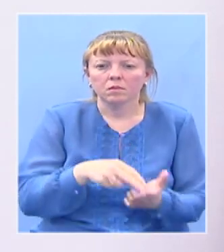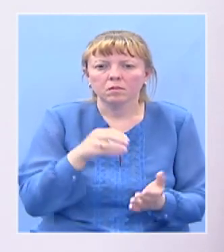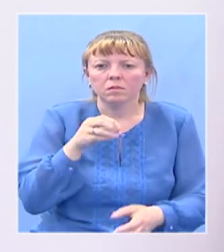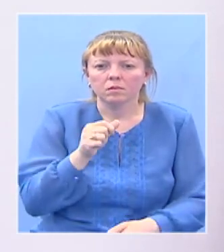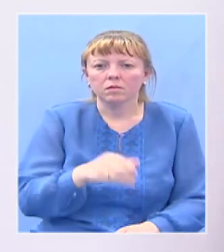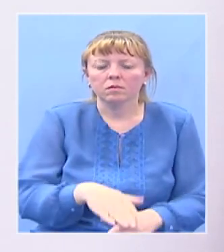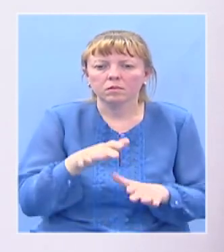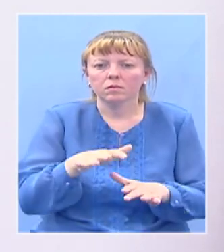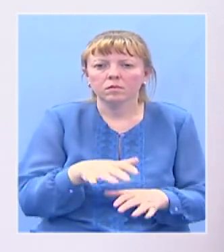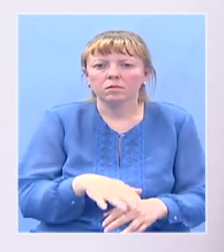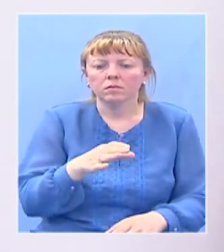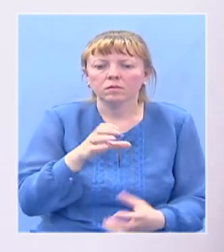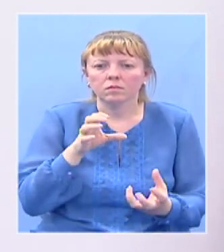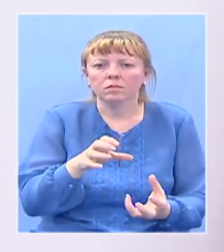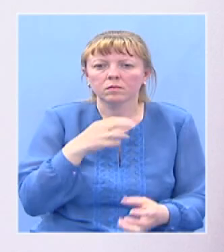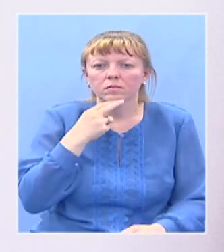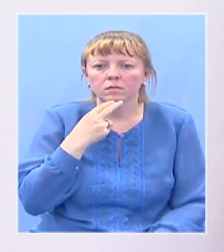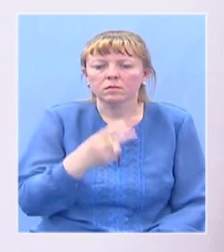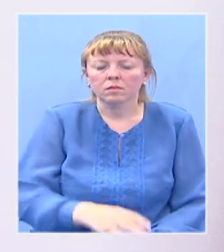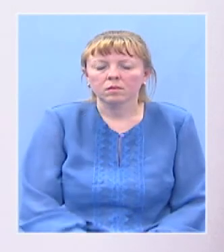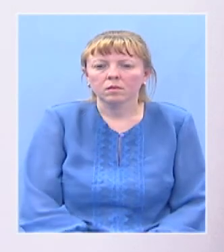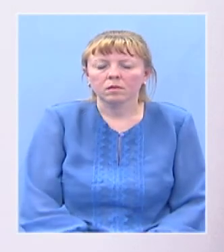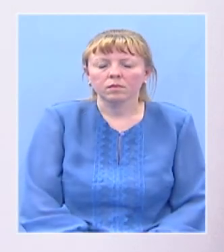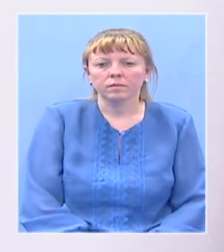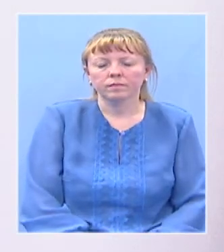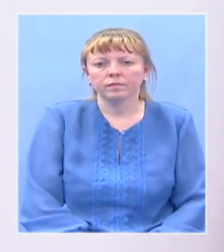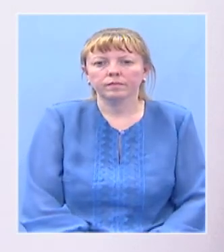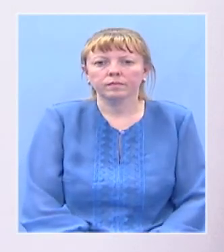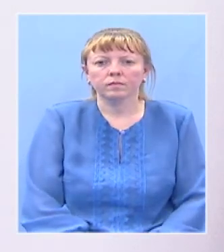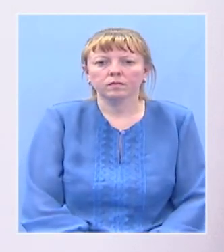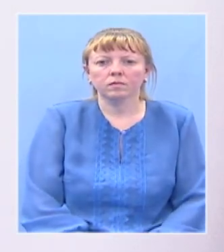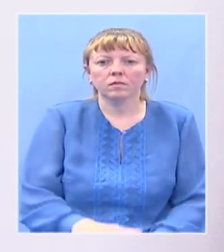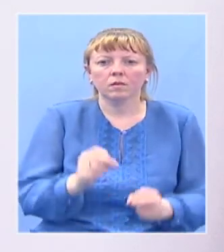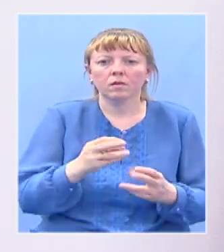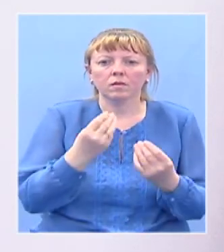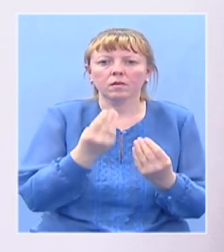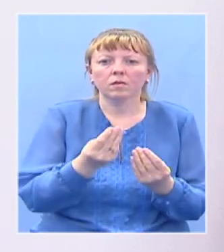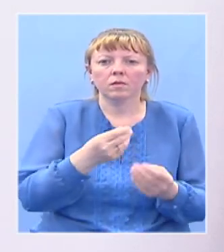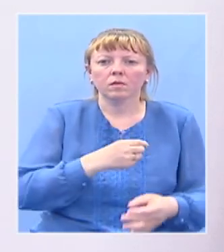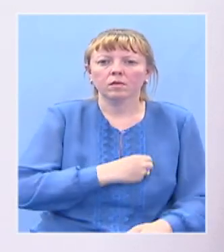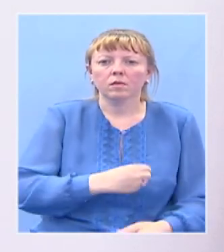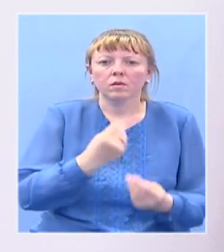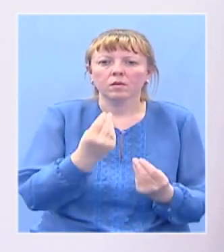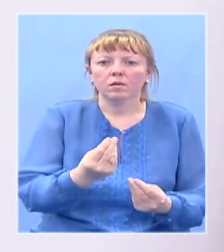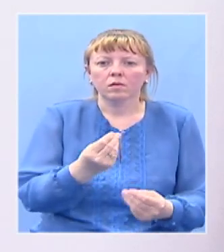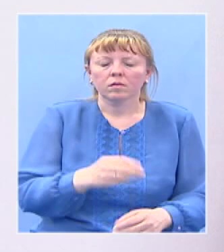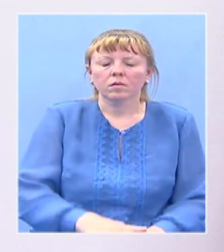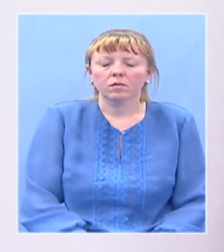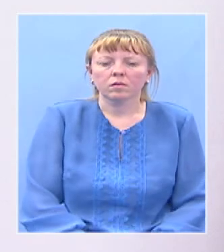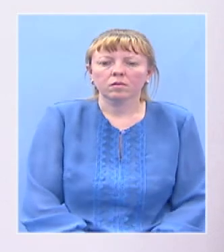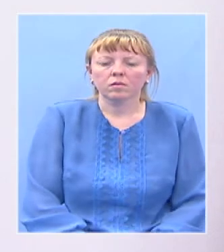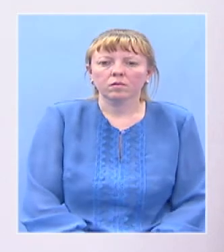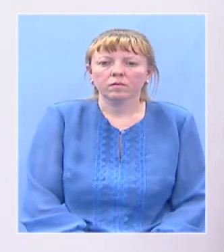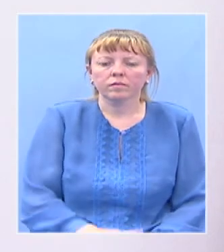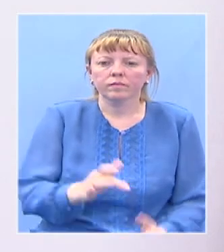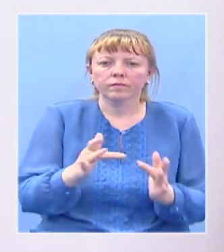действием сотрудников транспортного контроля также каждый сотрудник оснащён специальными видео жетонами которые позволяет также в